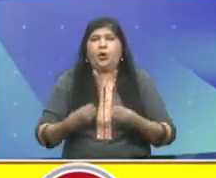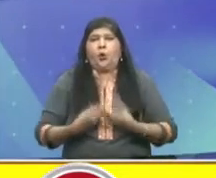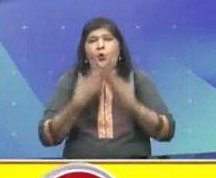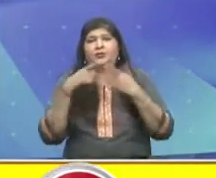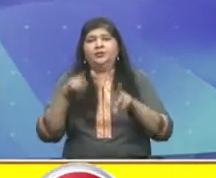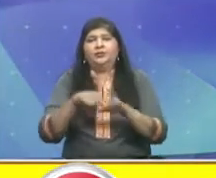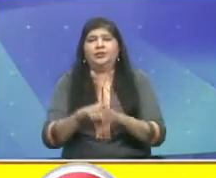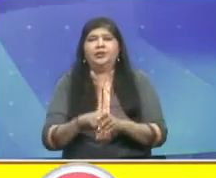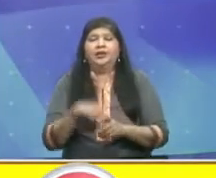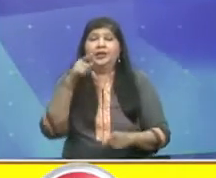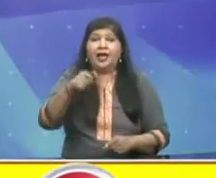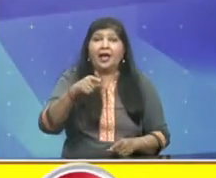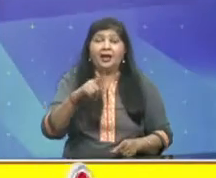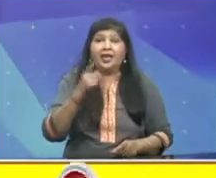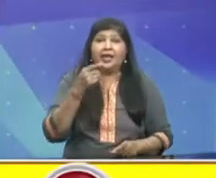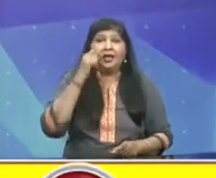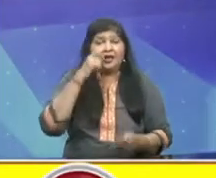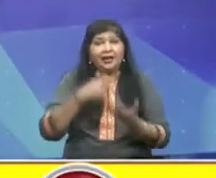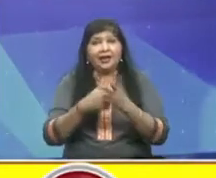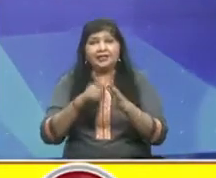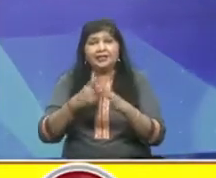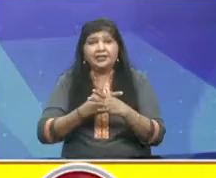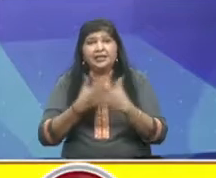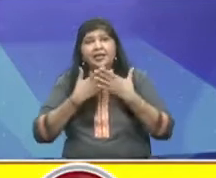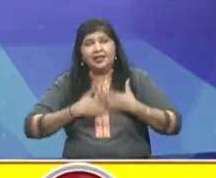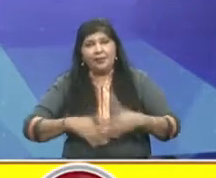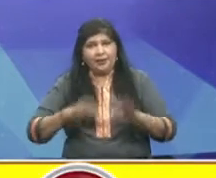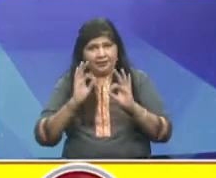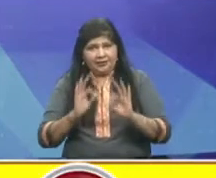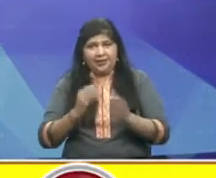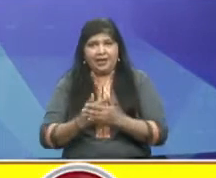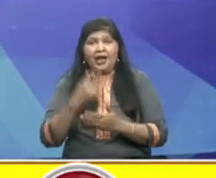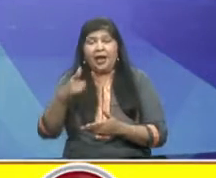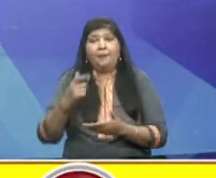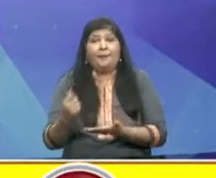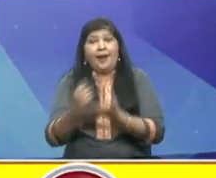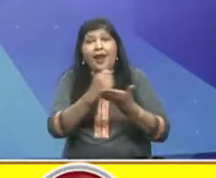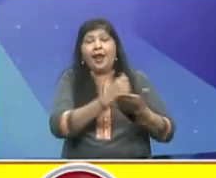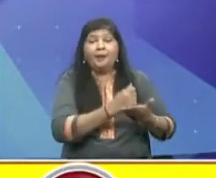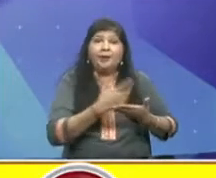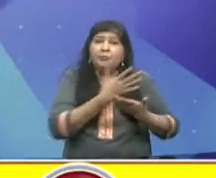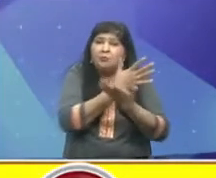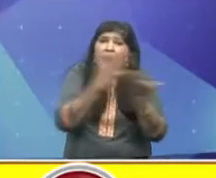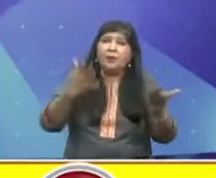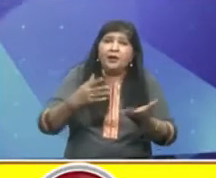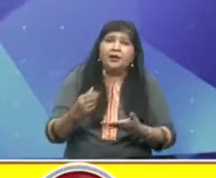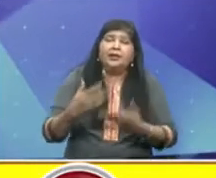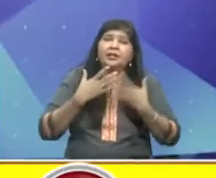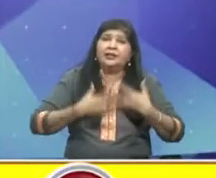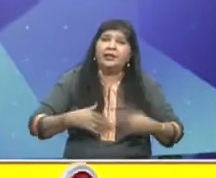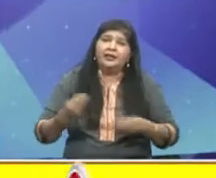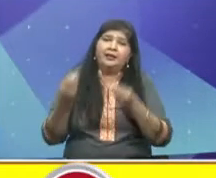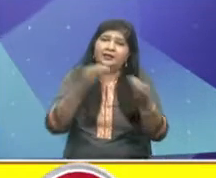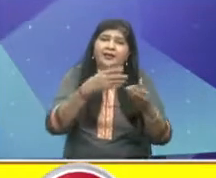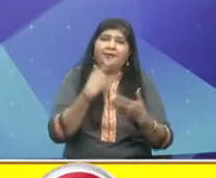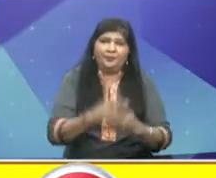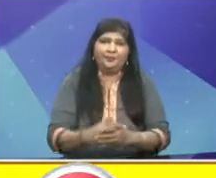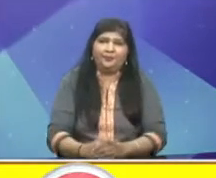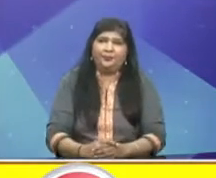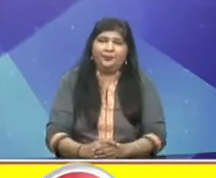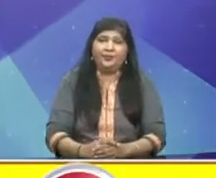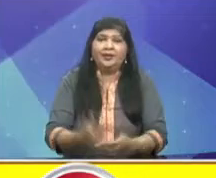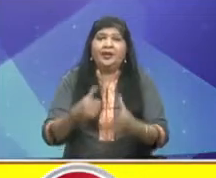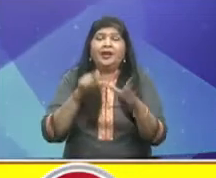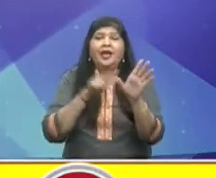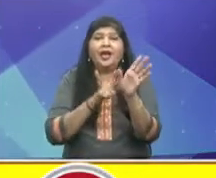खुशी होगी कि चलिए भाई एक राजेश जी की तबीयत तो ठीक हुई, लेकिन राजेश जी ने सैकड़ों लोगों की तबीयत ठीक करवा दी। ये